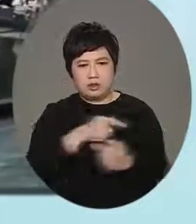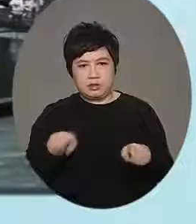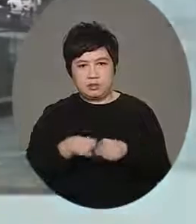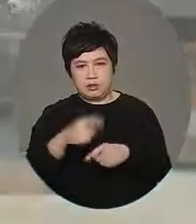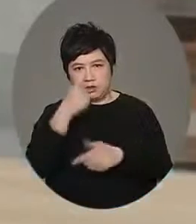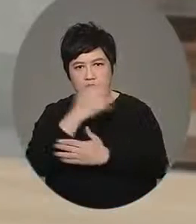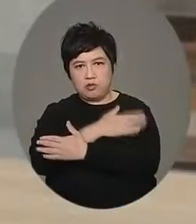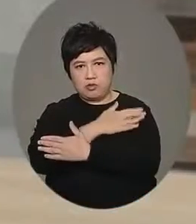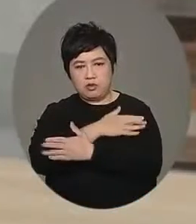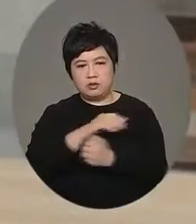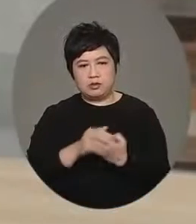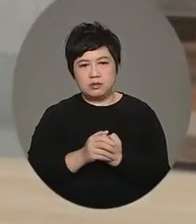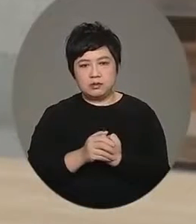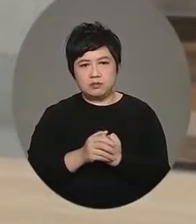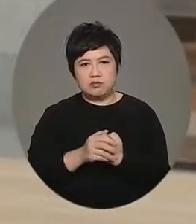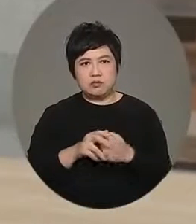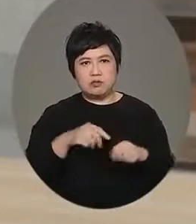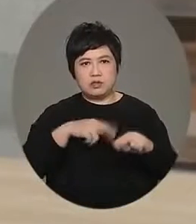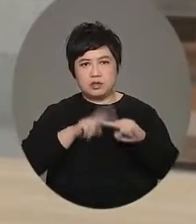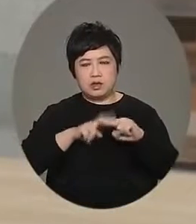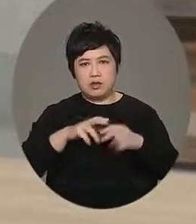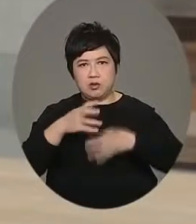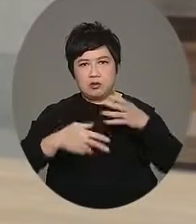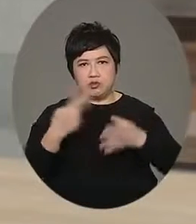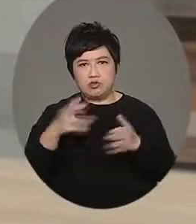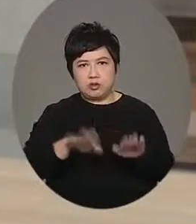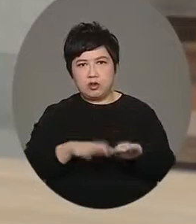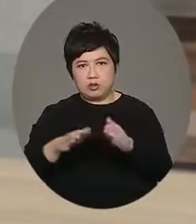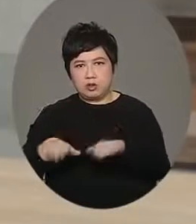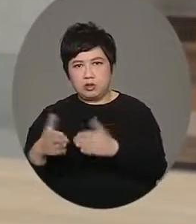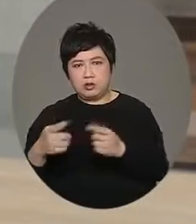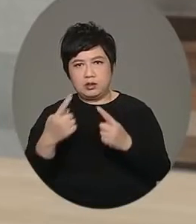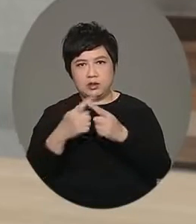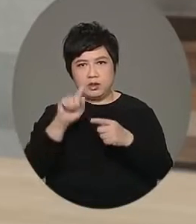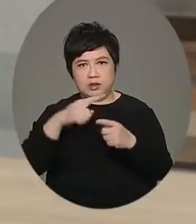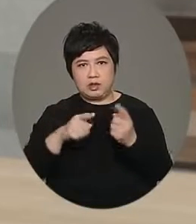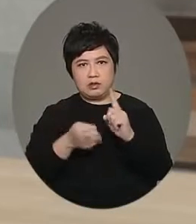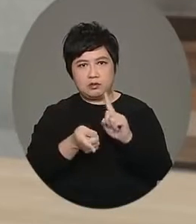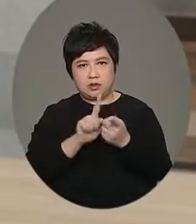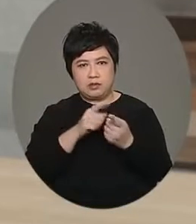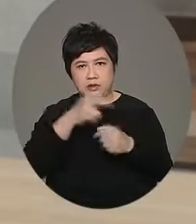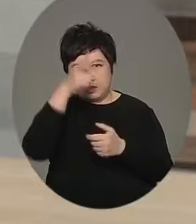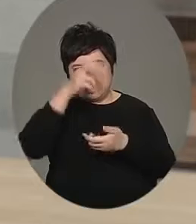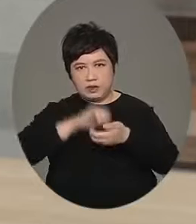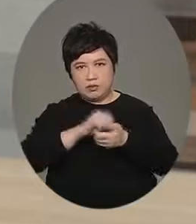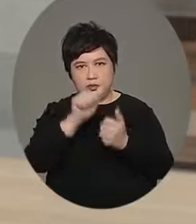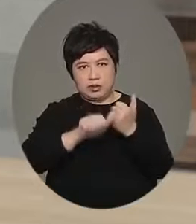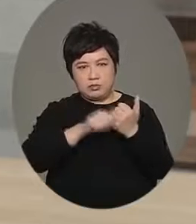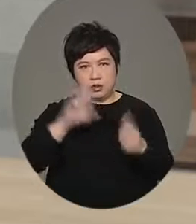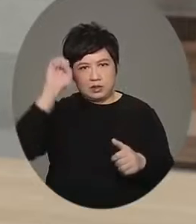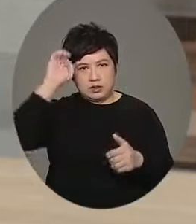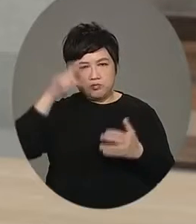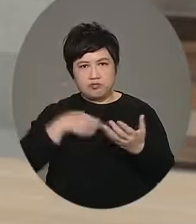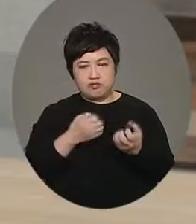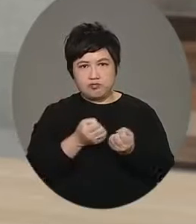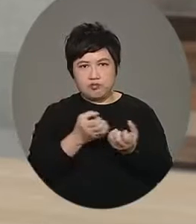道。 全國兩會相繼開幕，一些人大代表和政協委員的提案亦都陸續曝光，有些